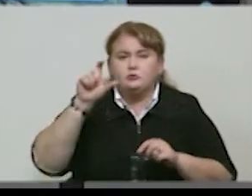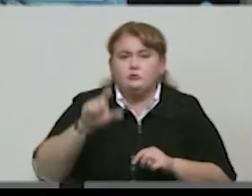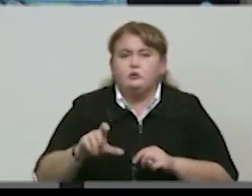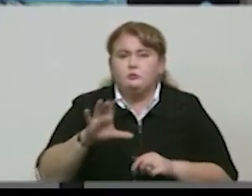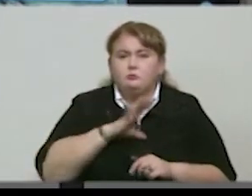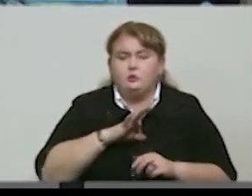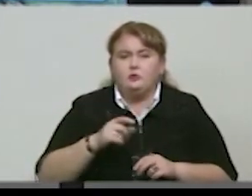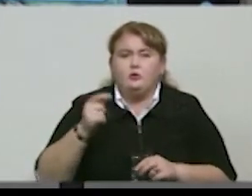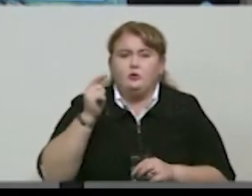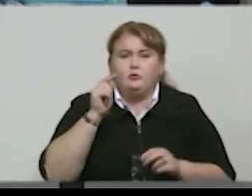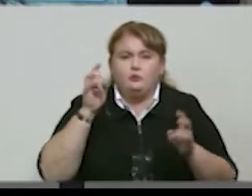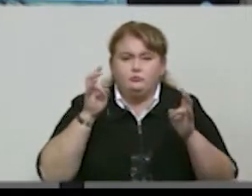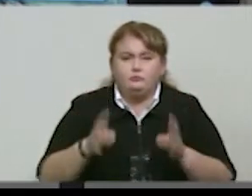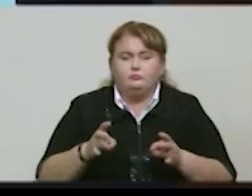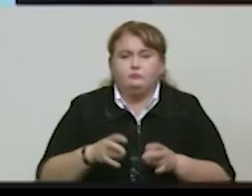было ранено.